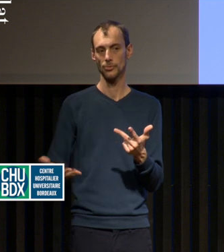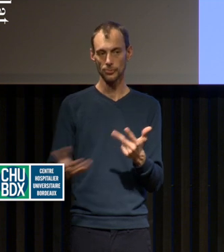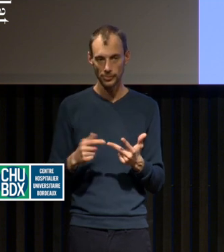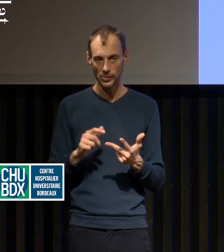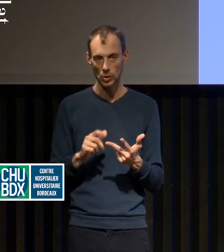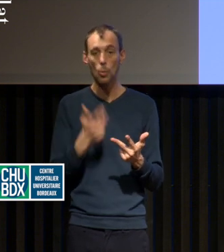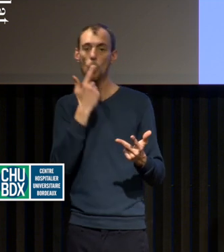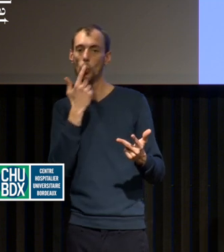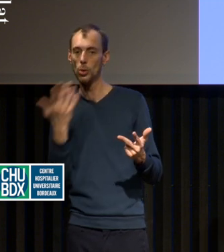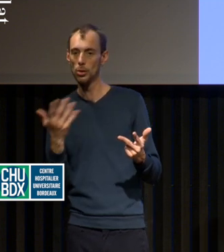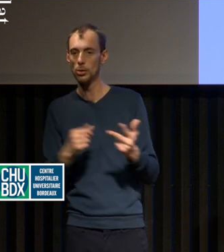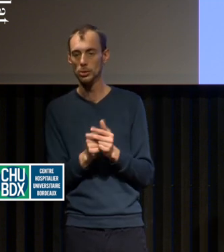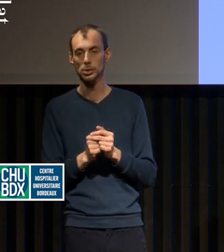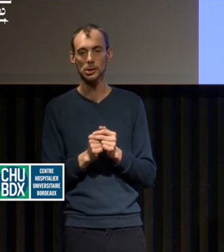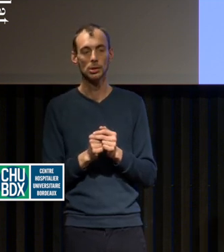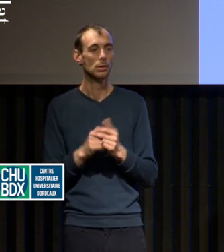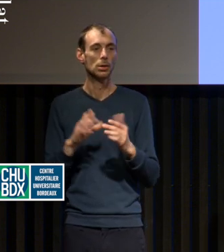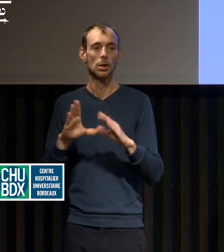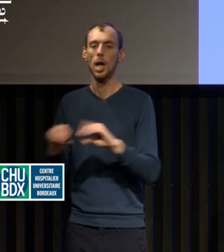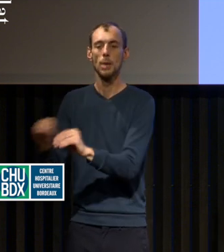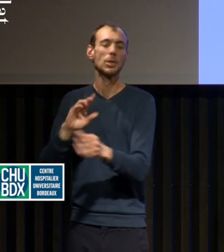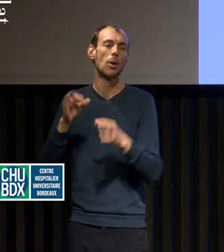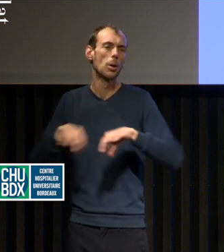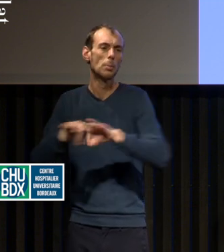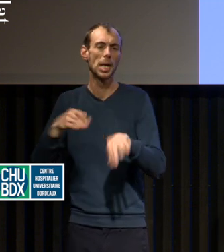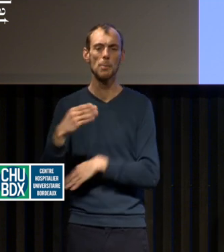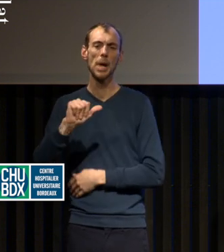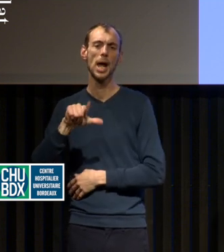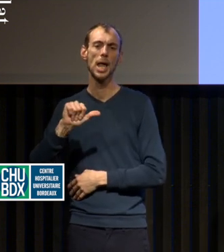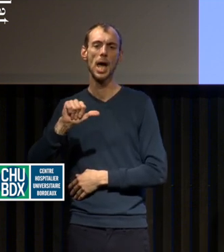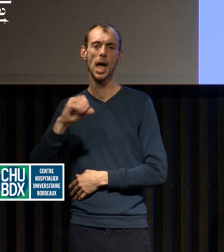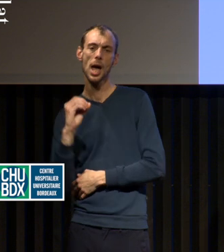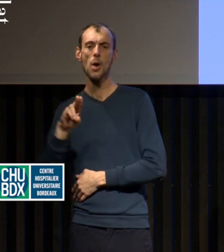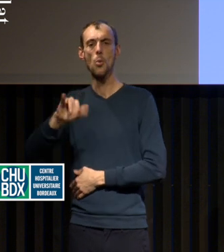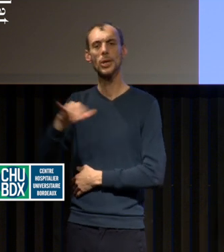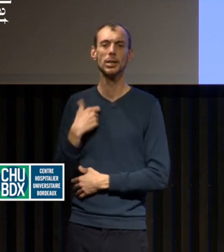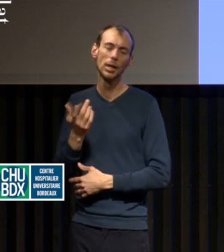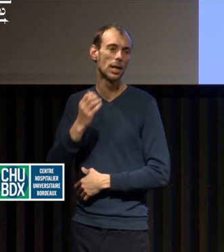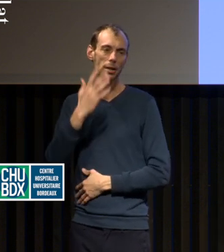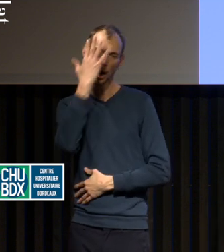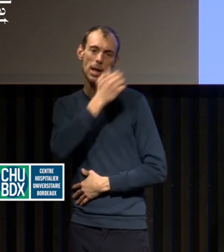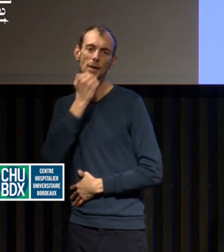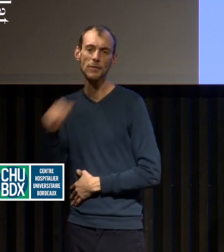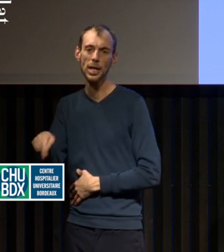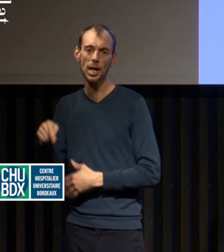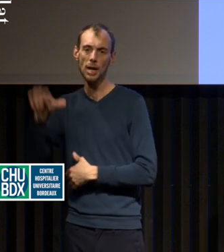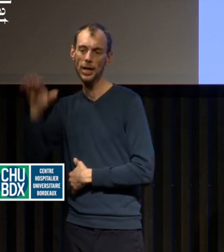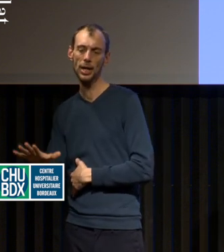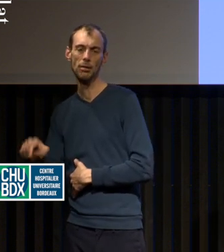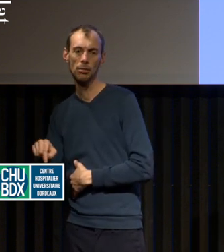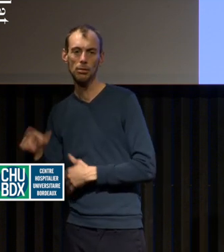les points rouges, ce sont des habitants du Malawi, qui est un tout petit pays de l'Afrique australe, là, qui